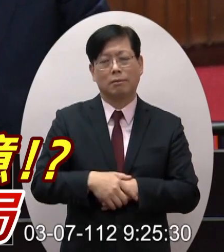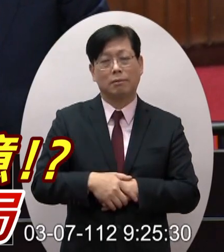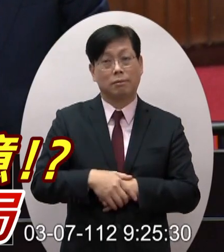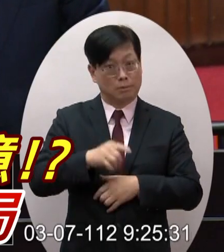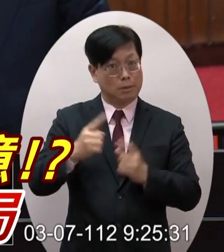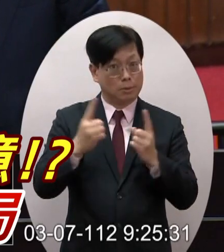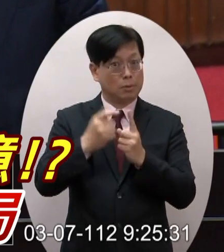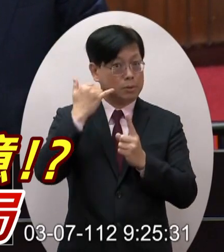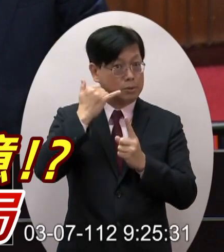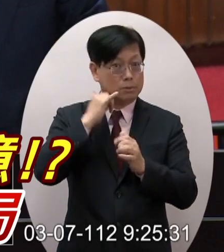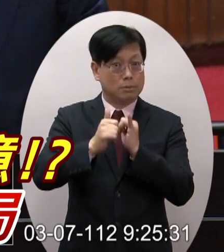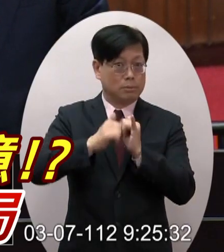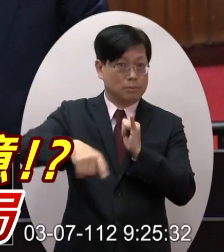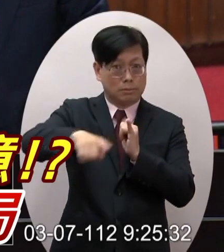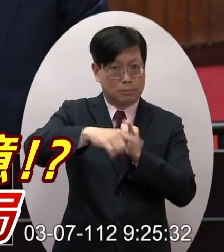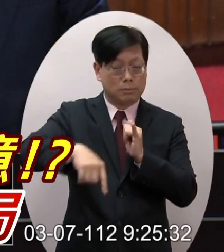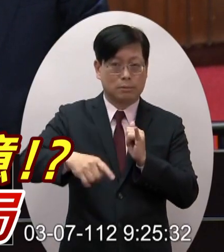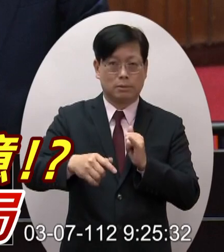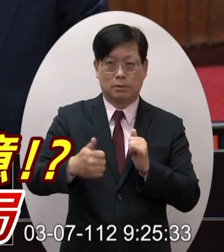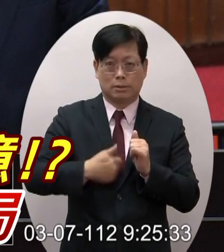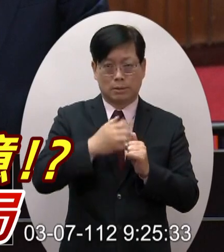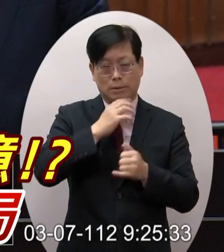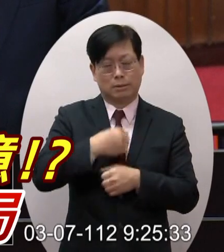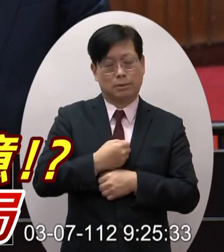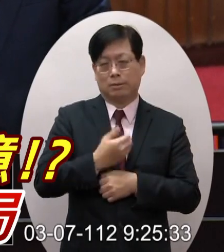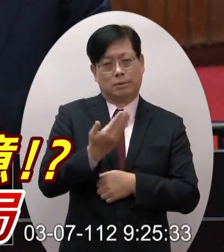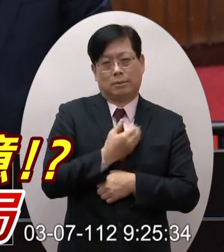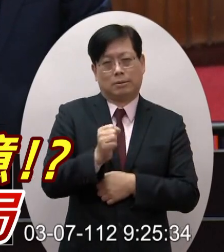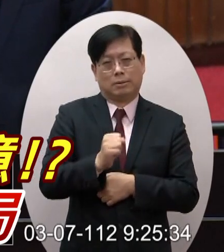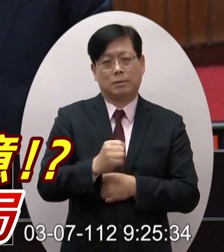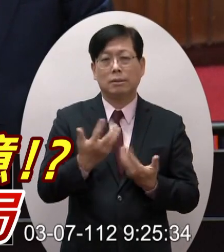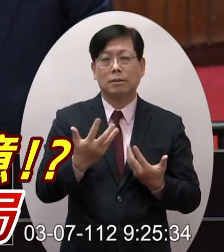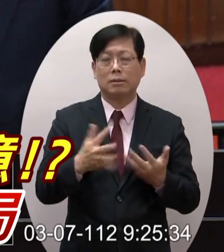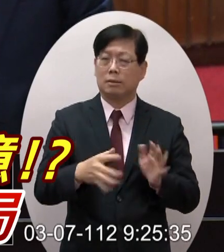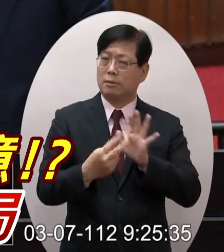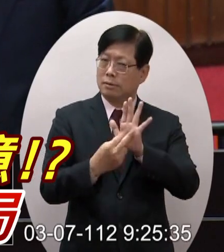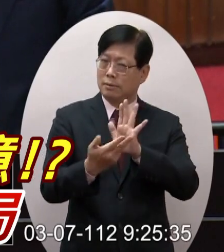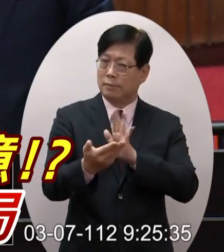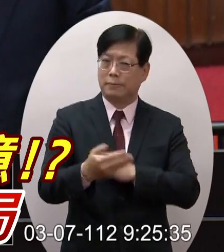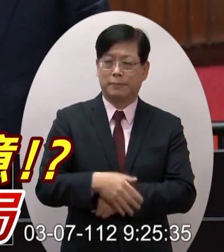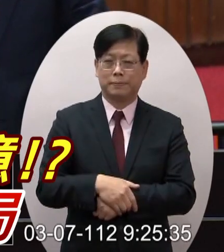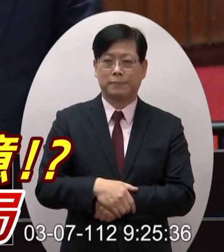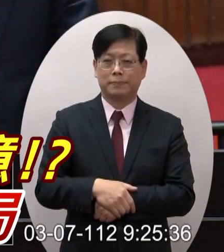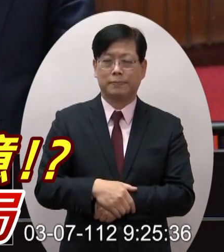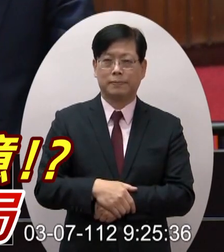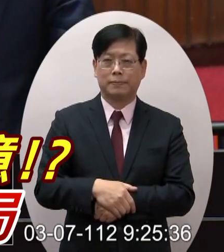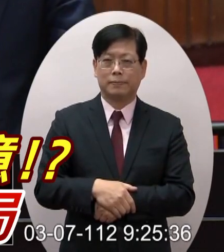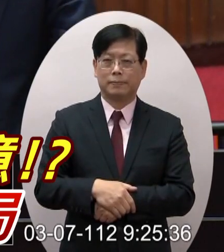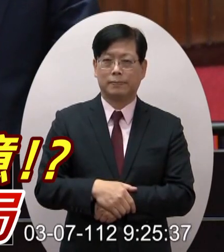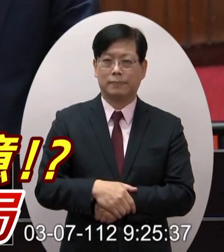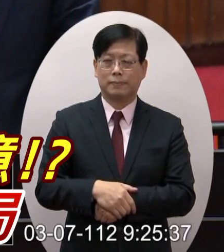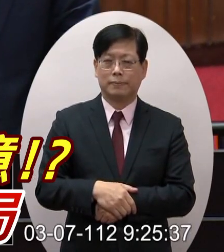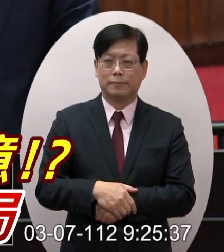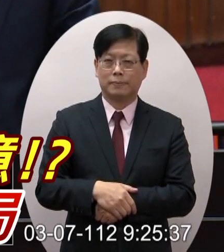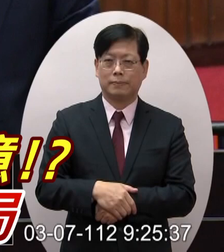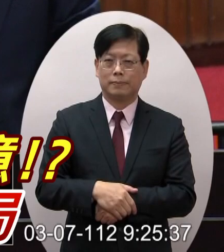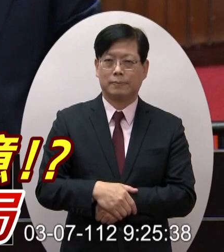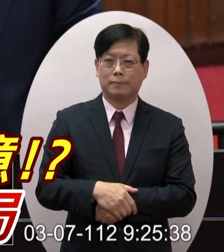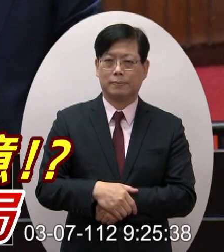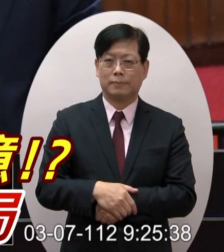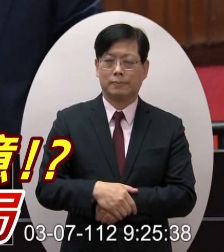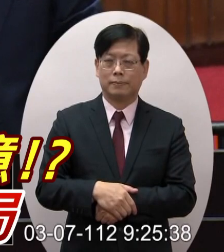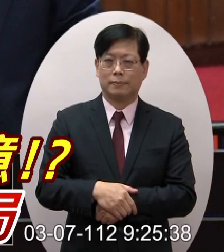其实对基隆的乡亲来讲，他是情感上没有办法接受的。这部分要不要请部长讲一下？ 是，公务员报告